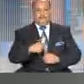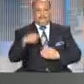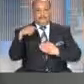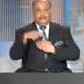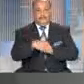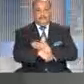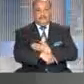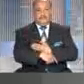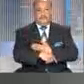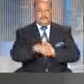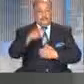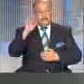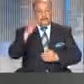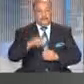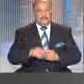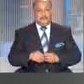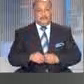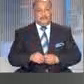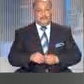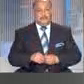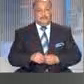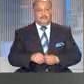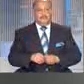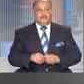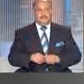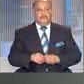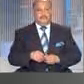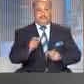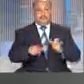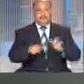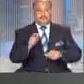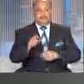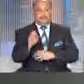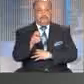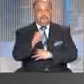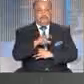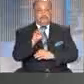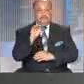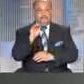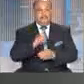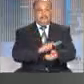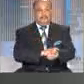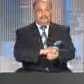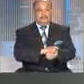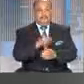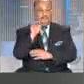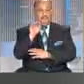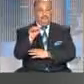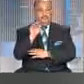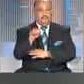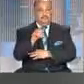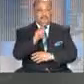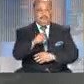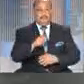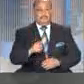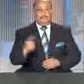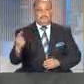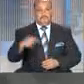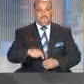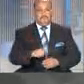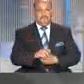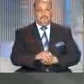الأصفار البولوني وهذه المرة كانت قصر غيلان من ولاية قبلي إحدى الوجهات السياحية التي استقبلت ضيوفها